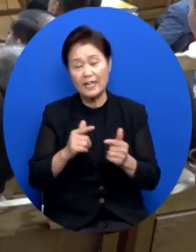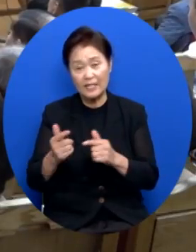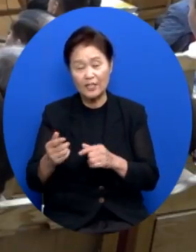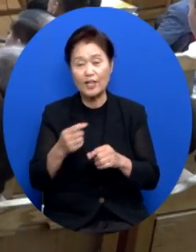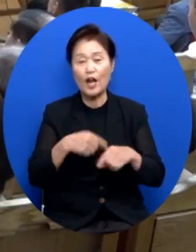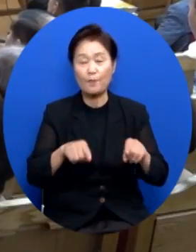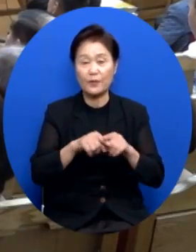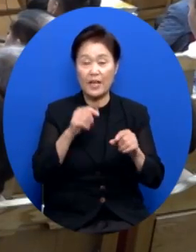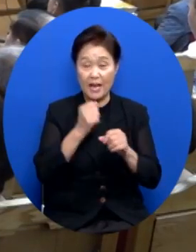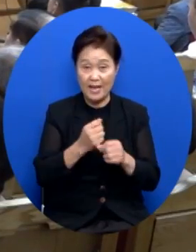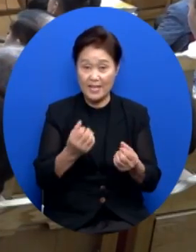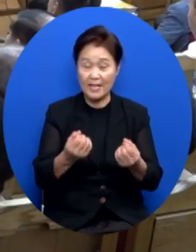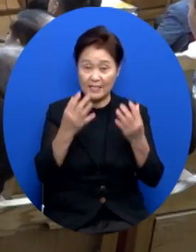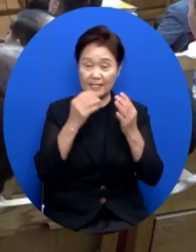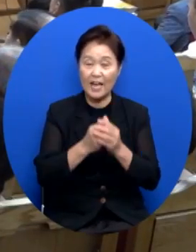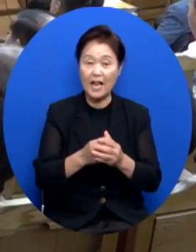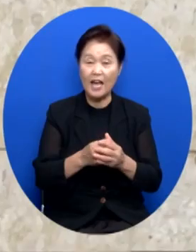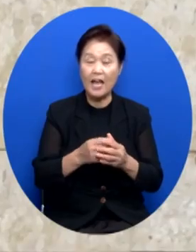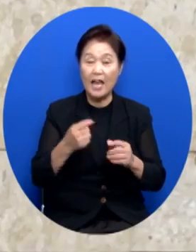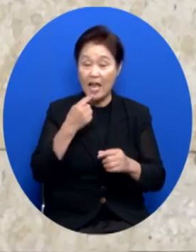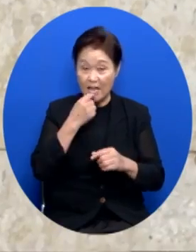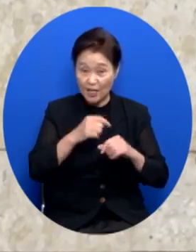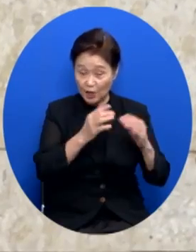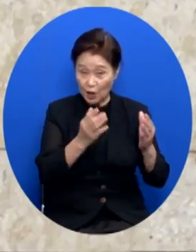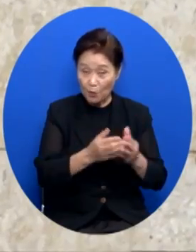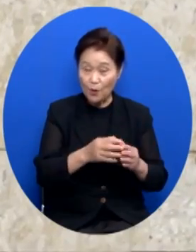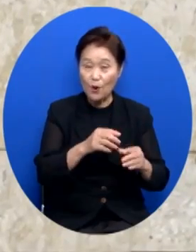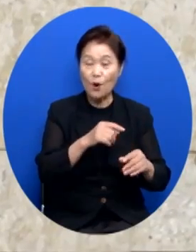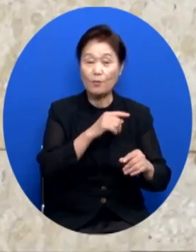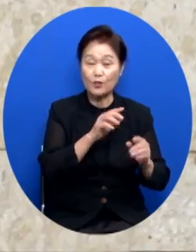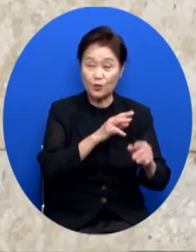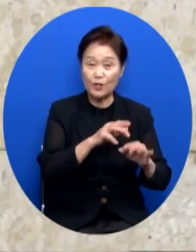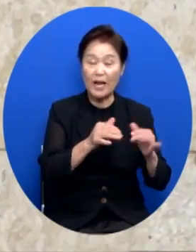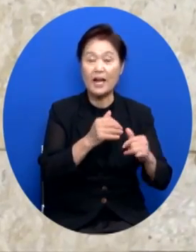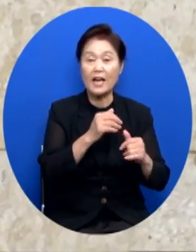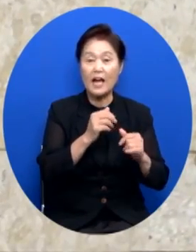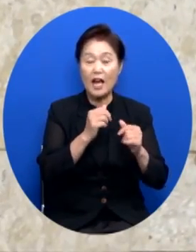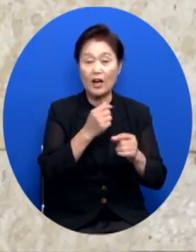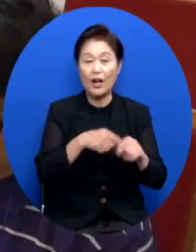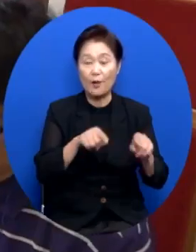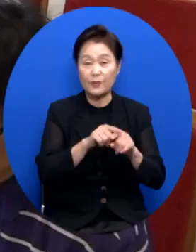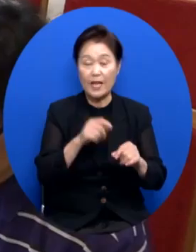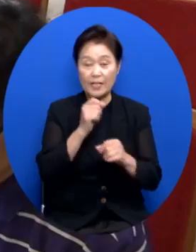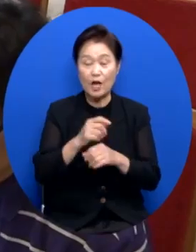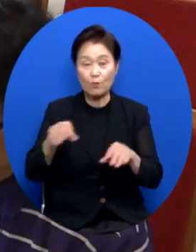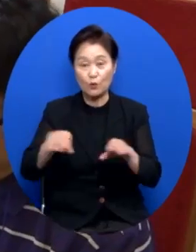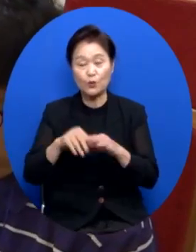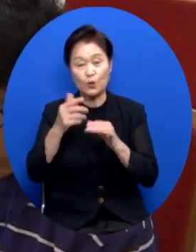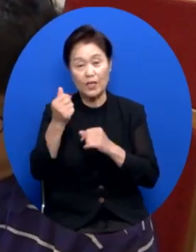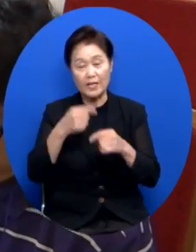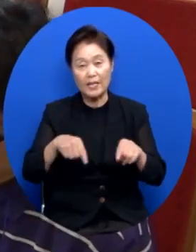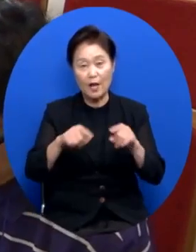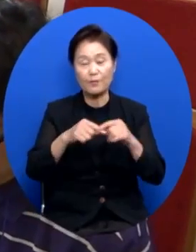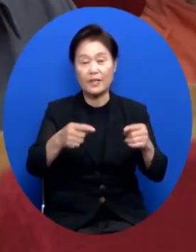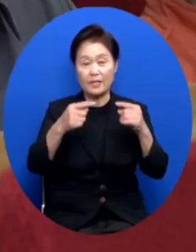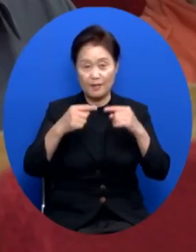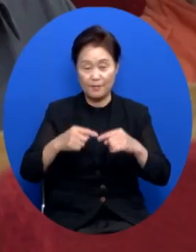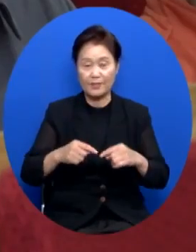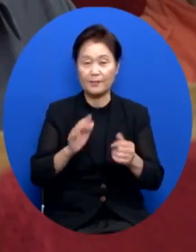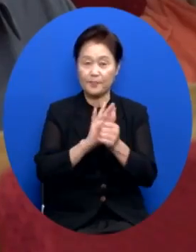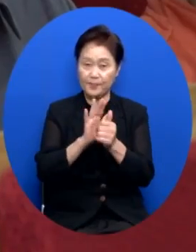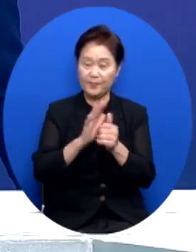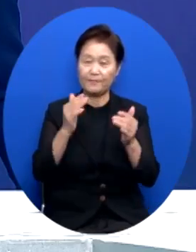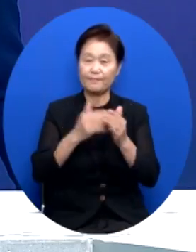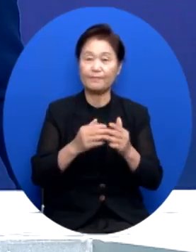행사로 더불어민주당 김민석 의원, 한국기독교총연합회 김정환 사무총장 등이 참석해 격려했습니다.